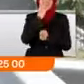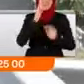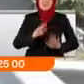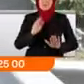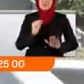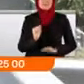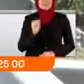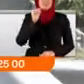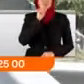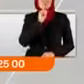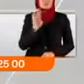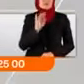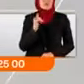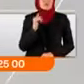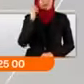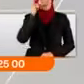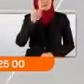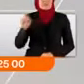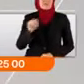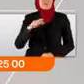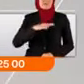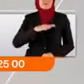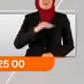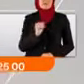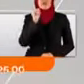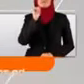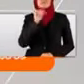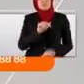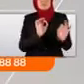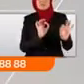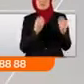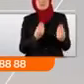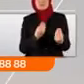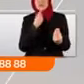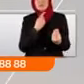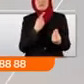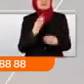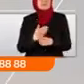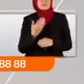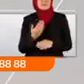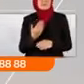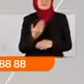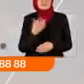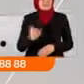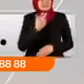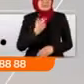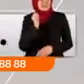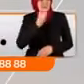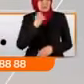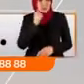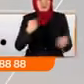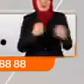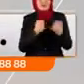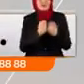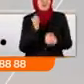Yusuf kilometre olması gündemde olmalı Böyle daha güzel ne kadar çok surat o kadar